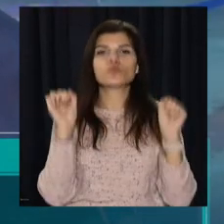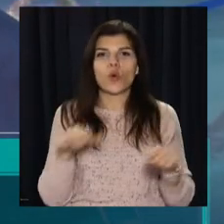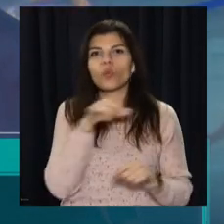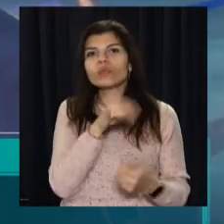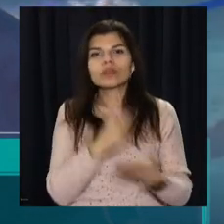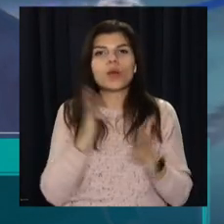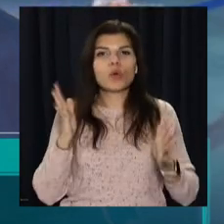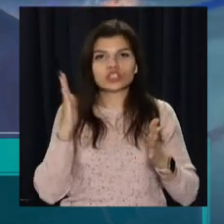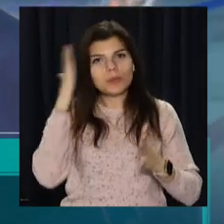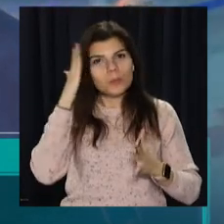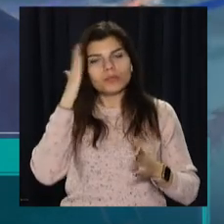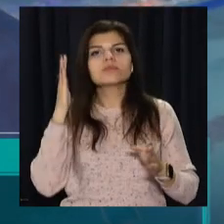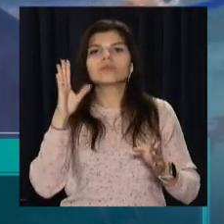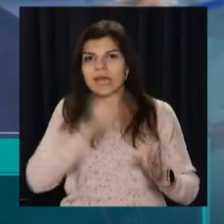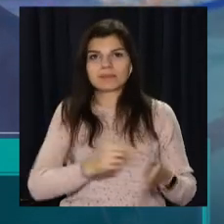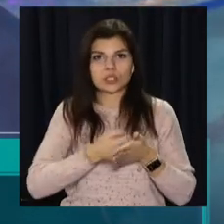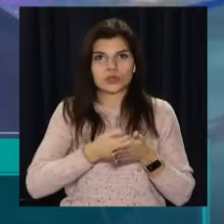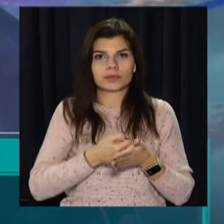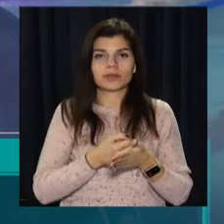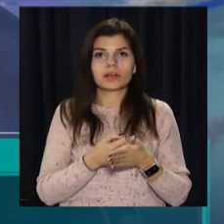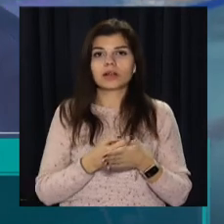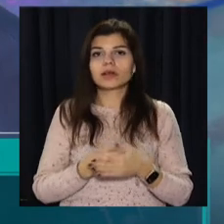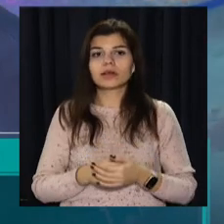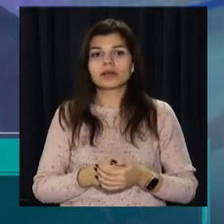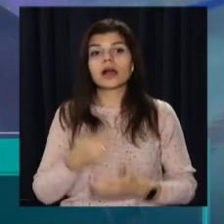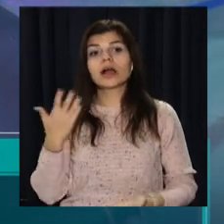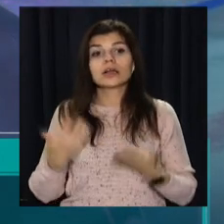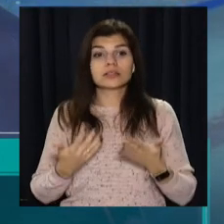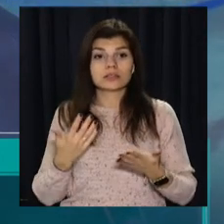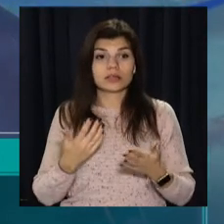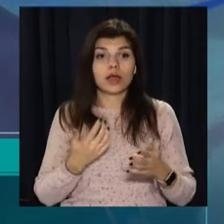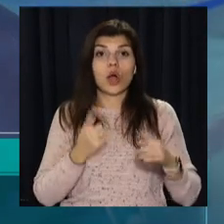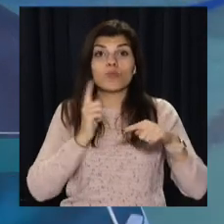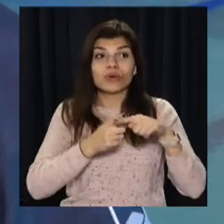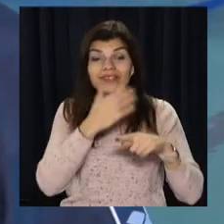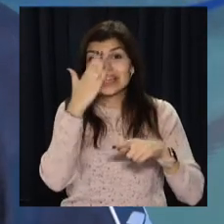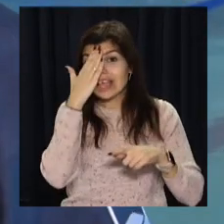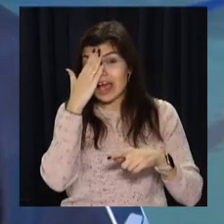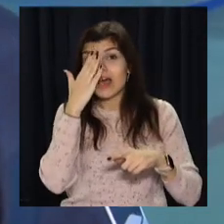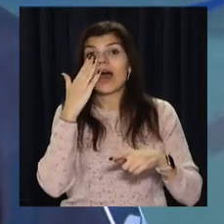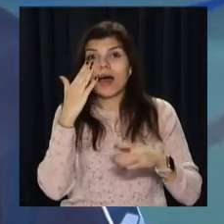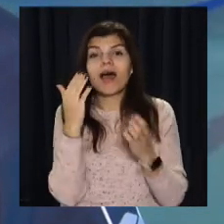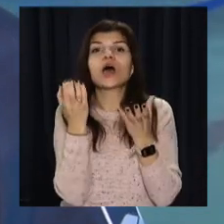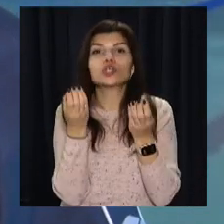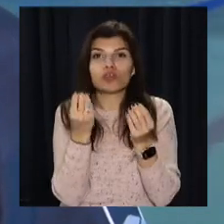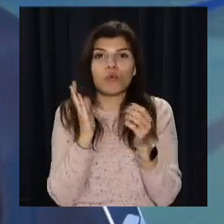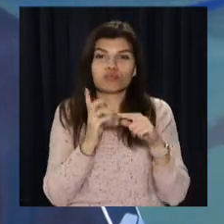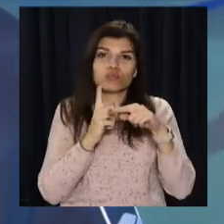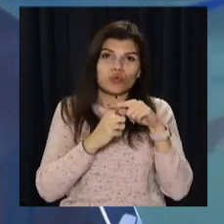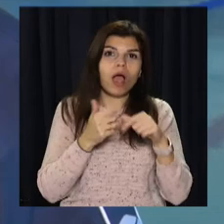великий потенціал в цьому плані. Значить, якщо плюс к потенціалу буде ще